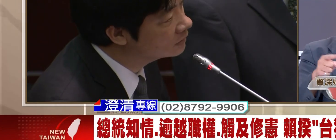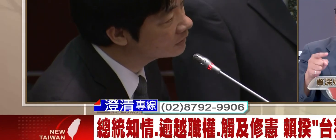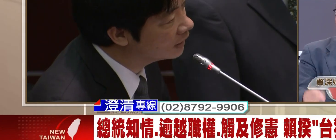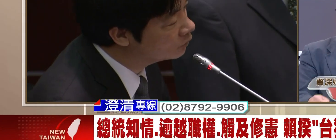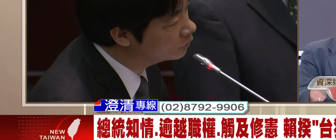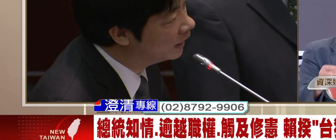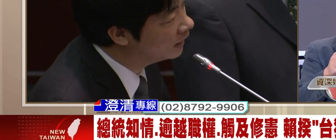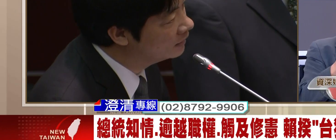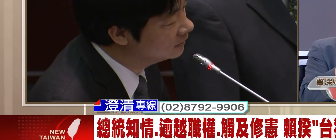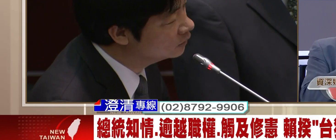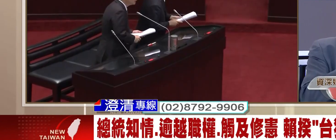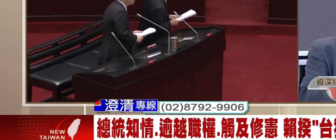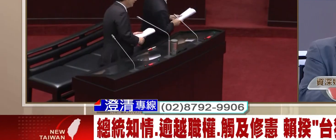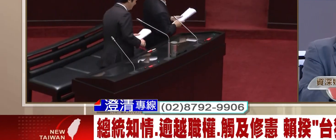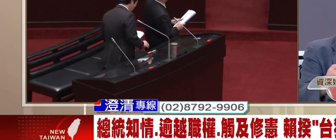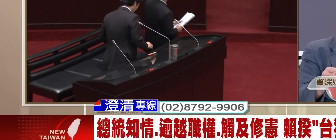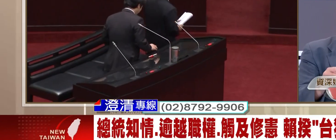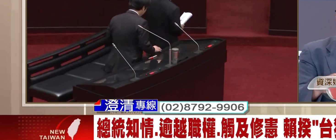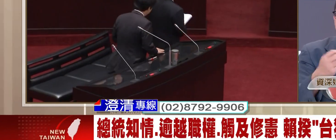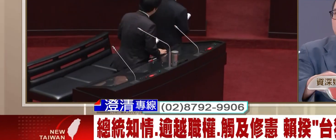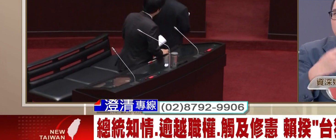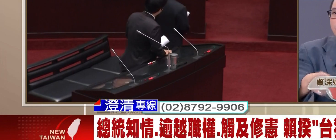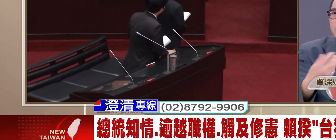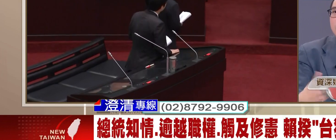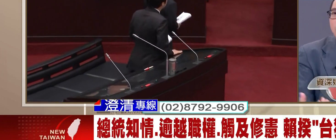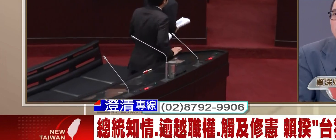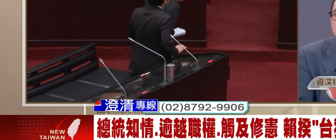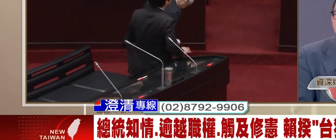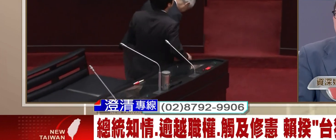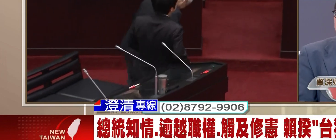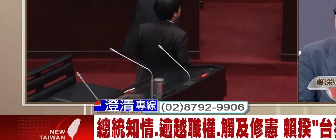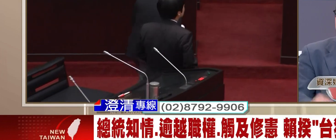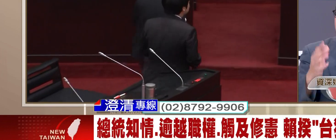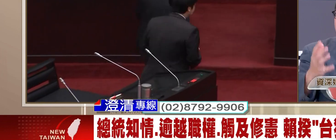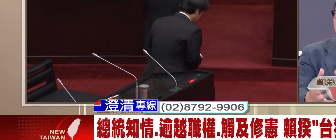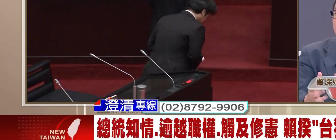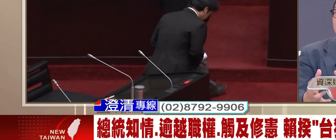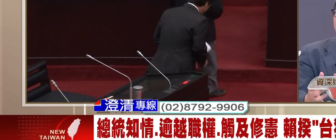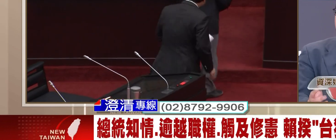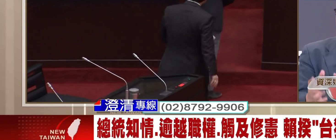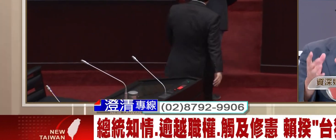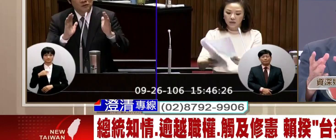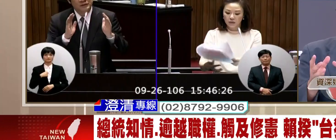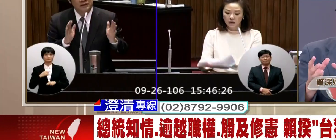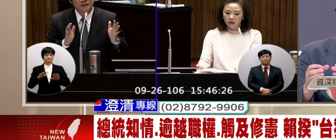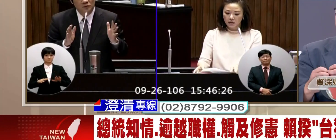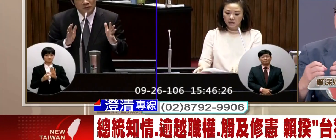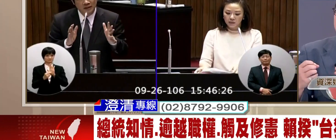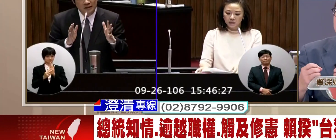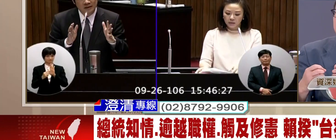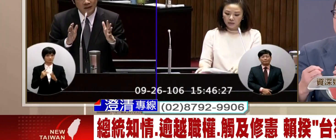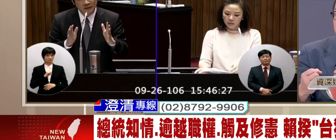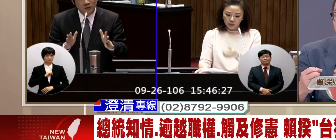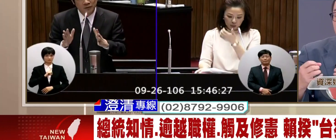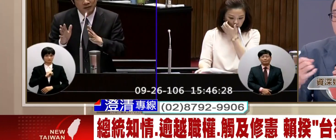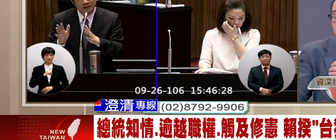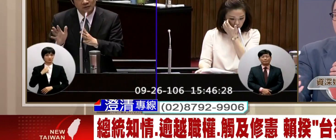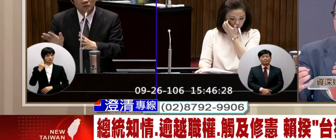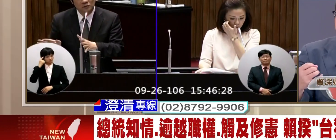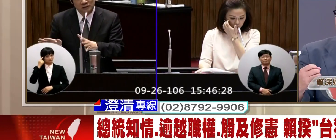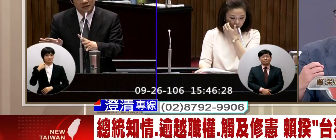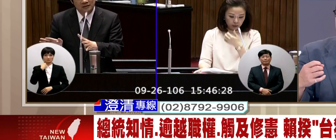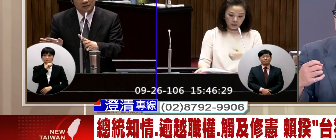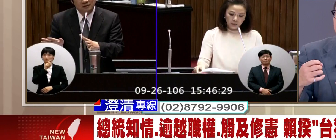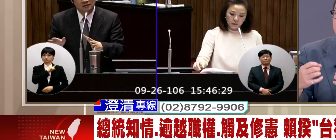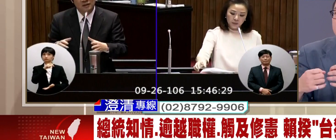机，导致台湾可能会陷入到这个很空前的恐慌之中。但他不打这一个，他不断的希望去扩大的是所谓的总